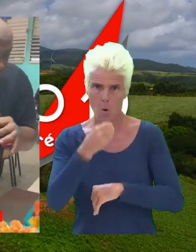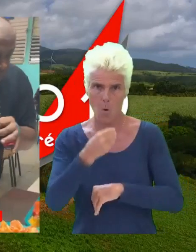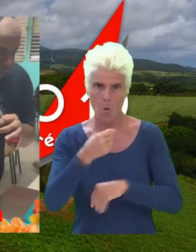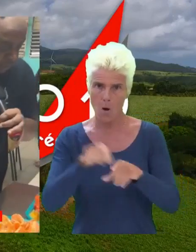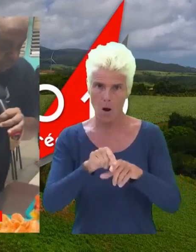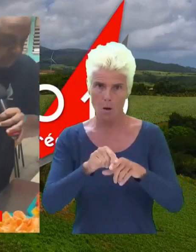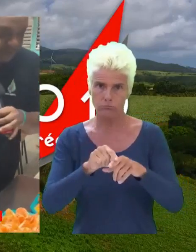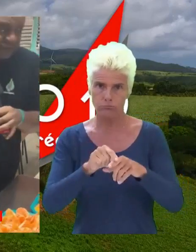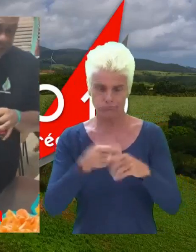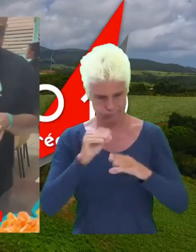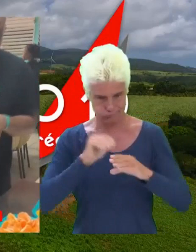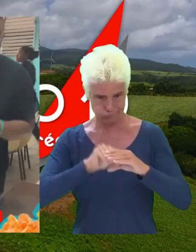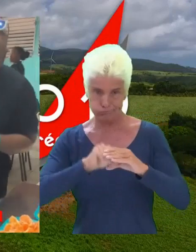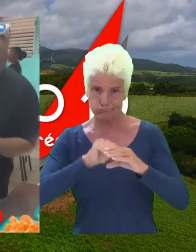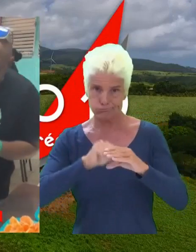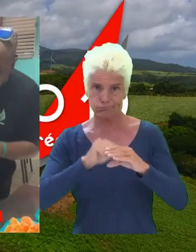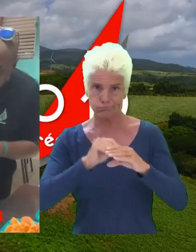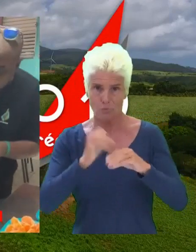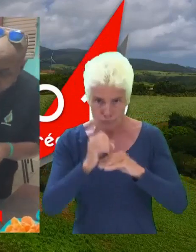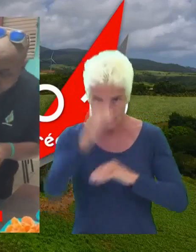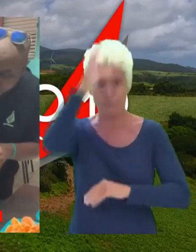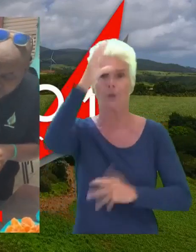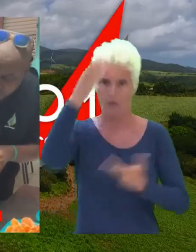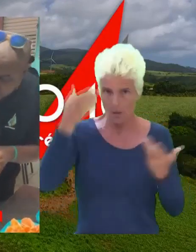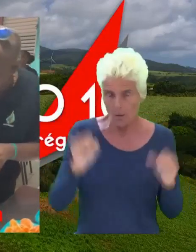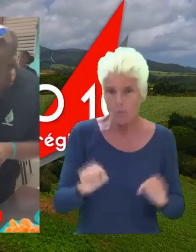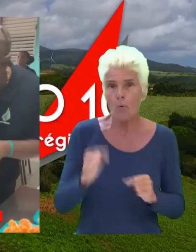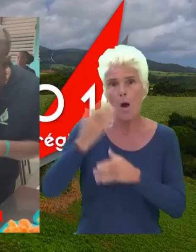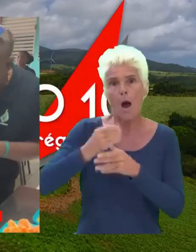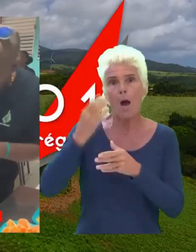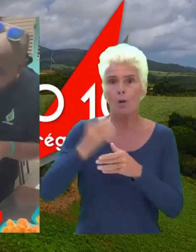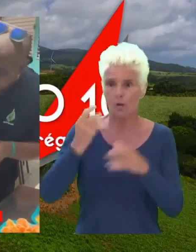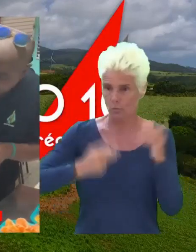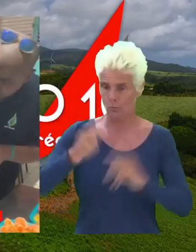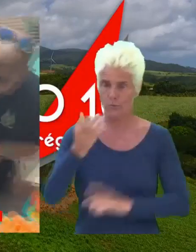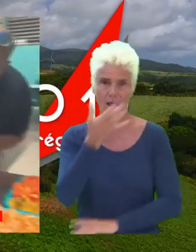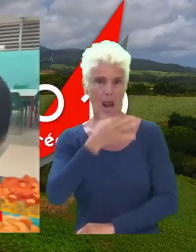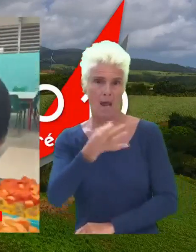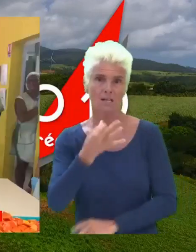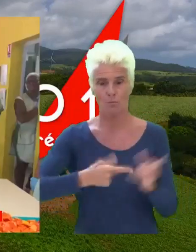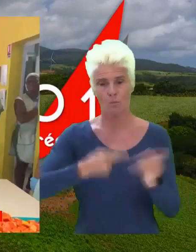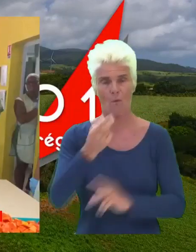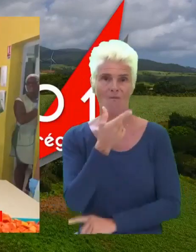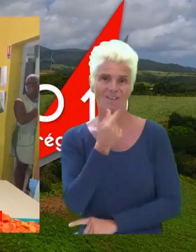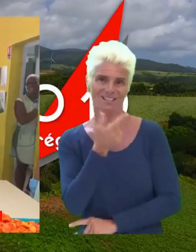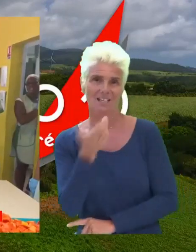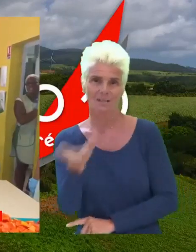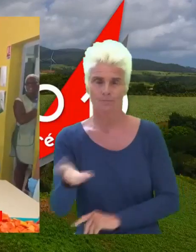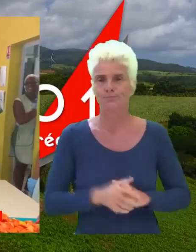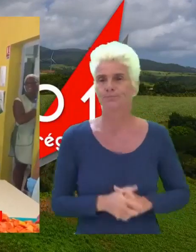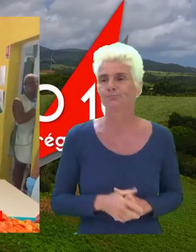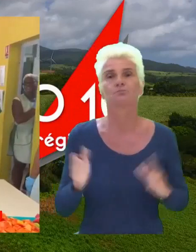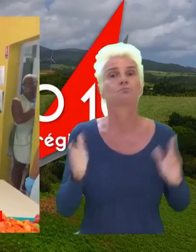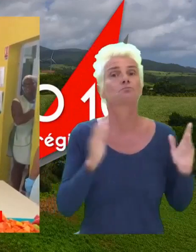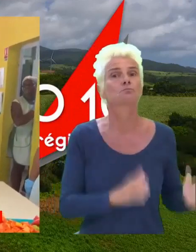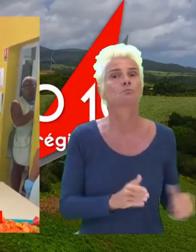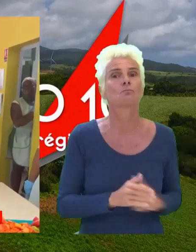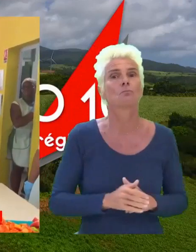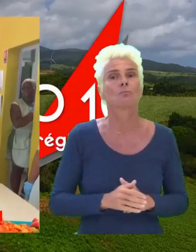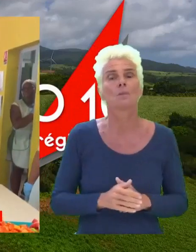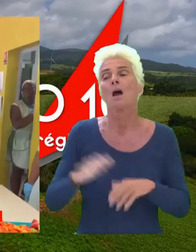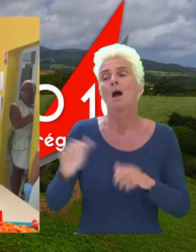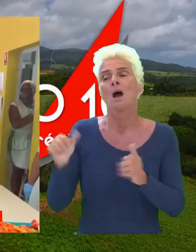on peut du coup apprendre avec beaucoup plus d'aisance et de facilité depuis un moment on travaille avec le centre de